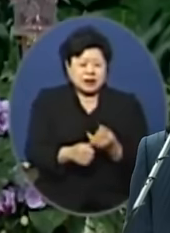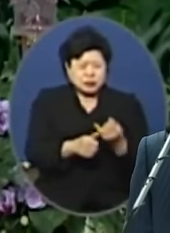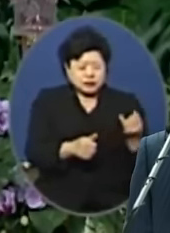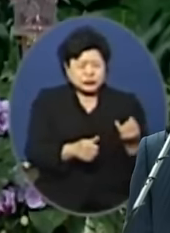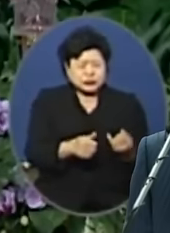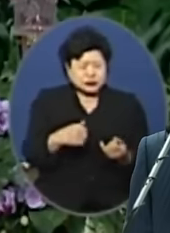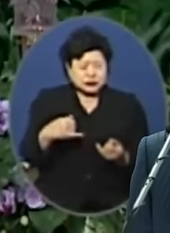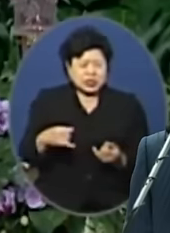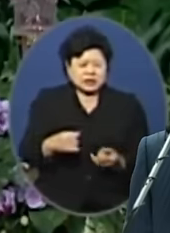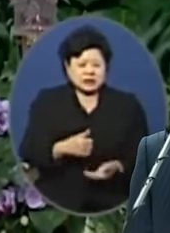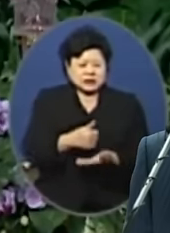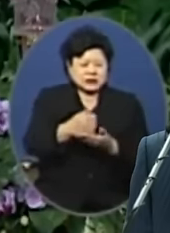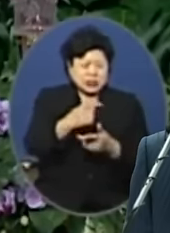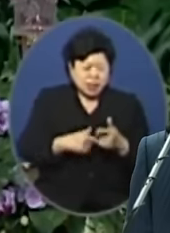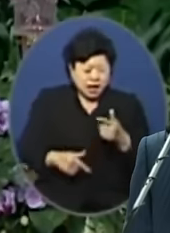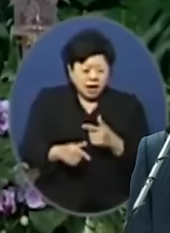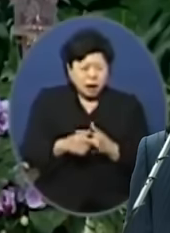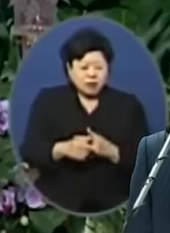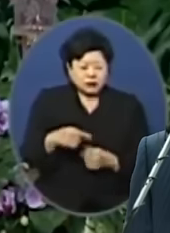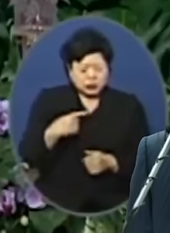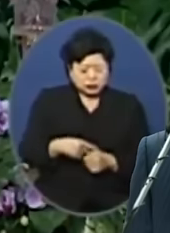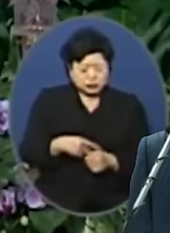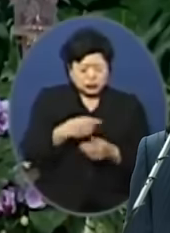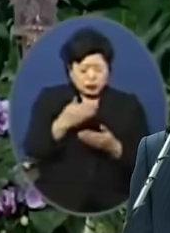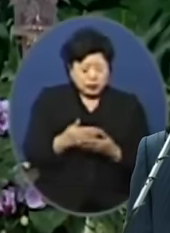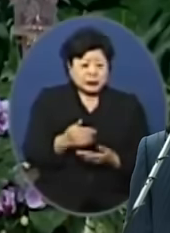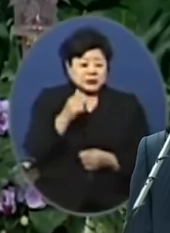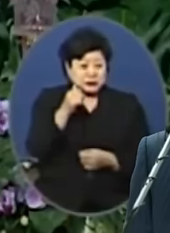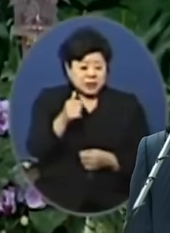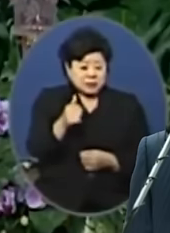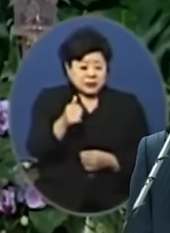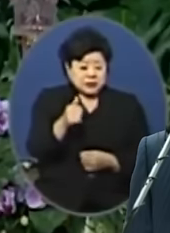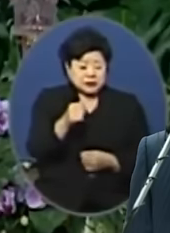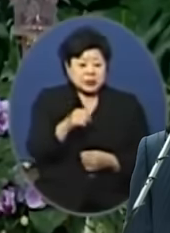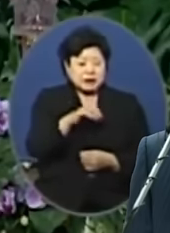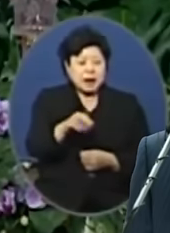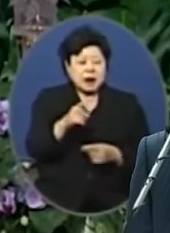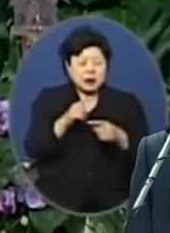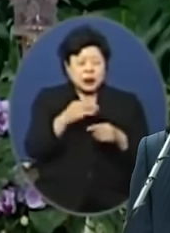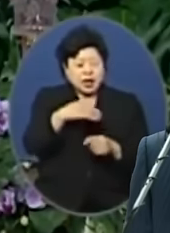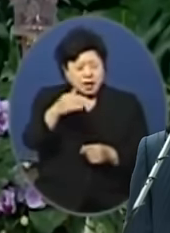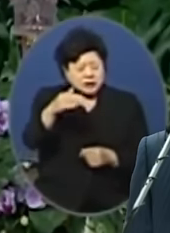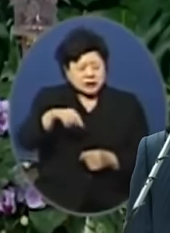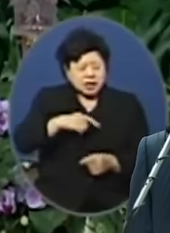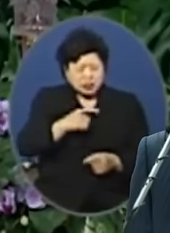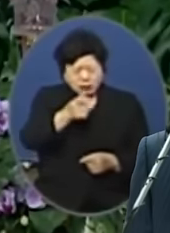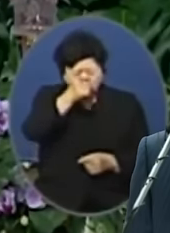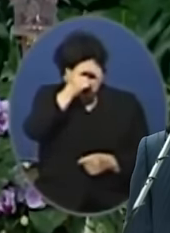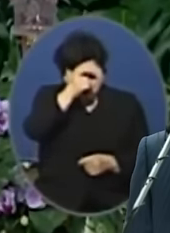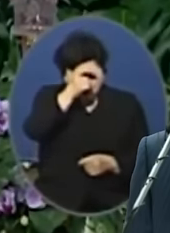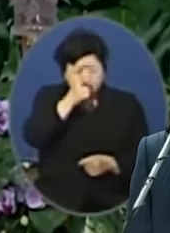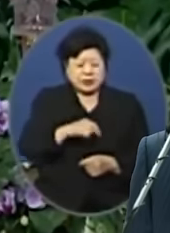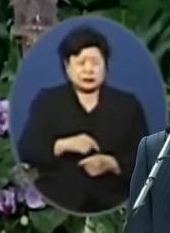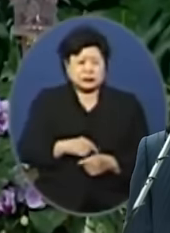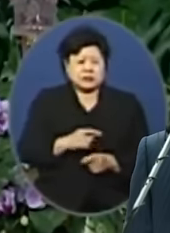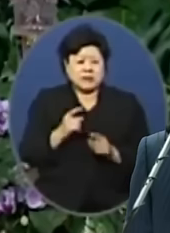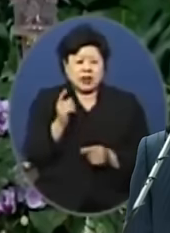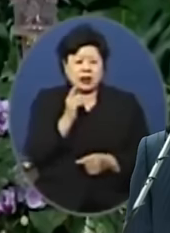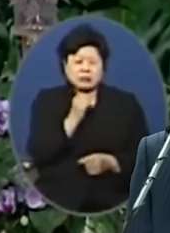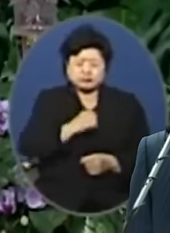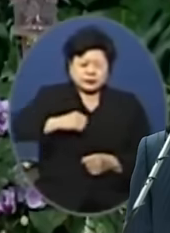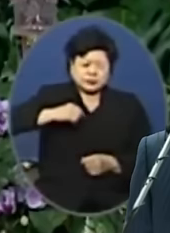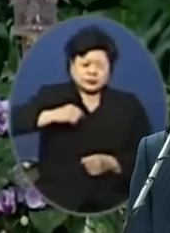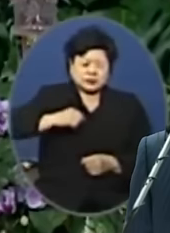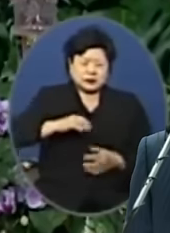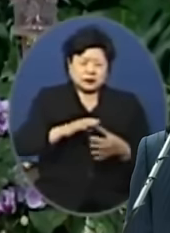아이들에게 칭찬과 격려보다 항상 질책과 책망을 하며 살았습니다. 마을이나 교회에 가서 자기 주장만 앞세우고 자기 말을 듣지 않으면 그